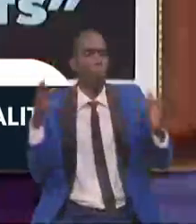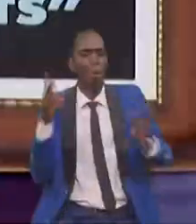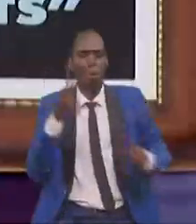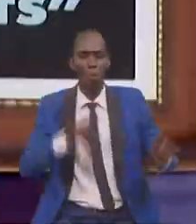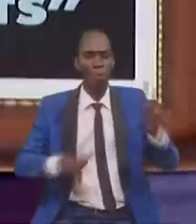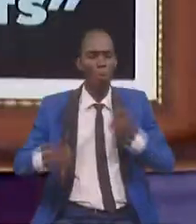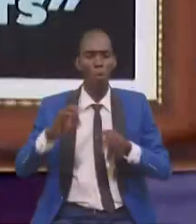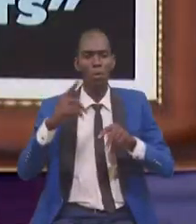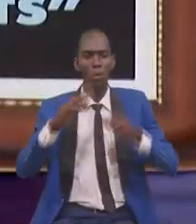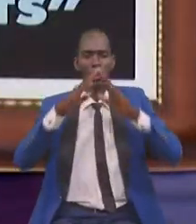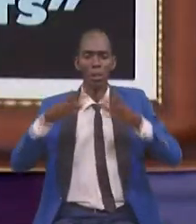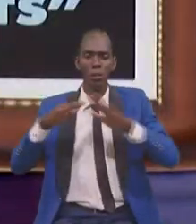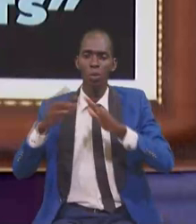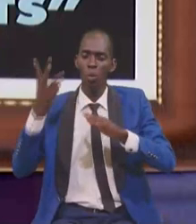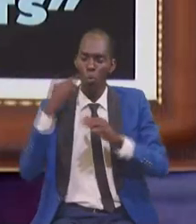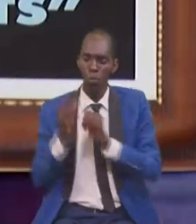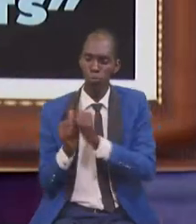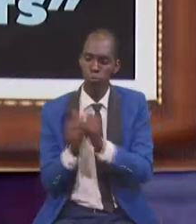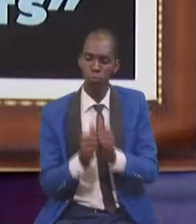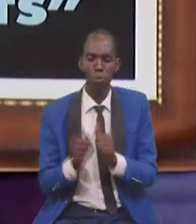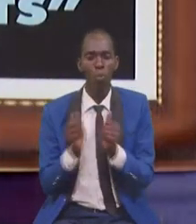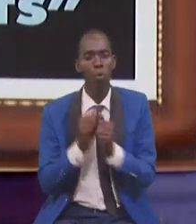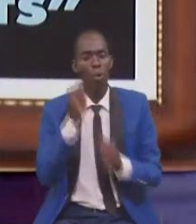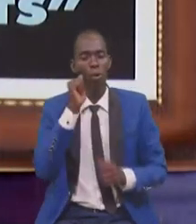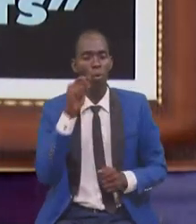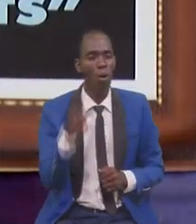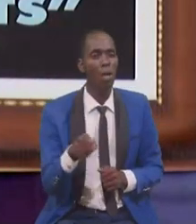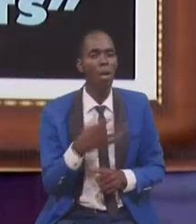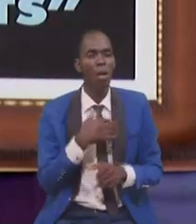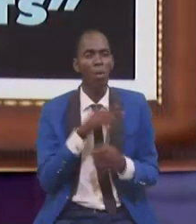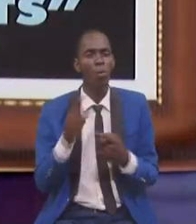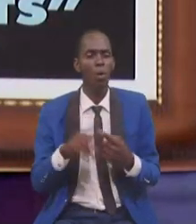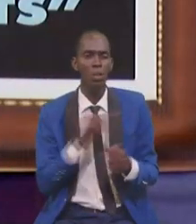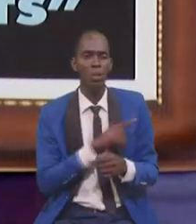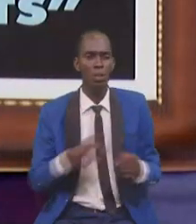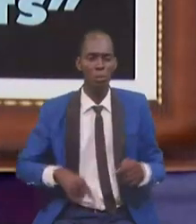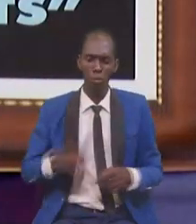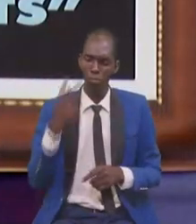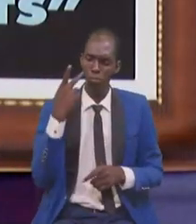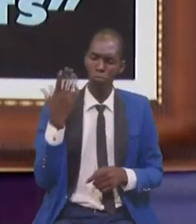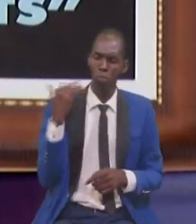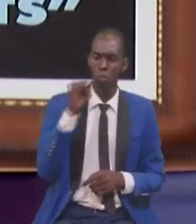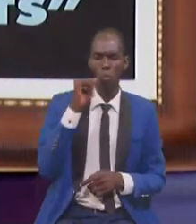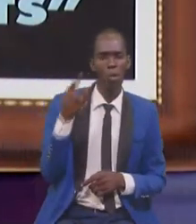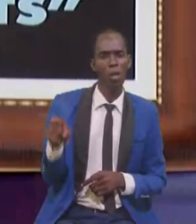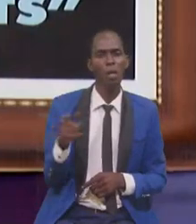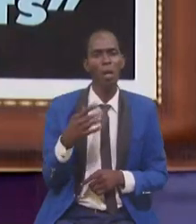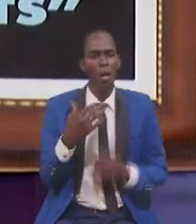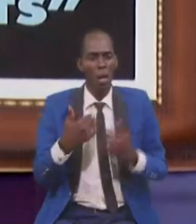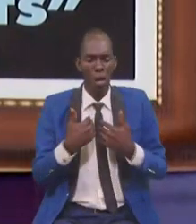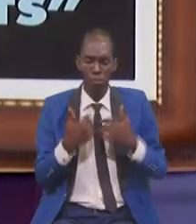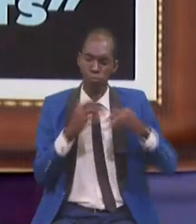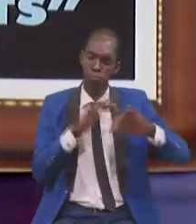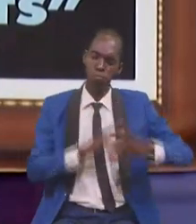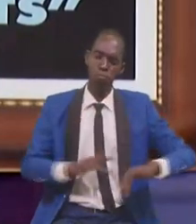de gens de la ville. Le Seigneur, l'ayant vu, fut ému de compassion pour